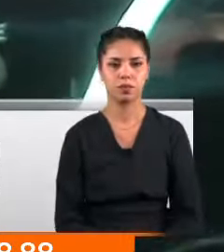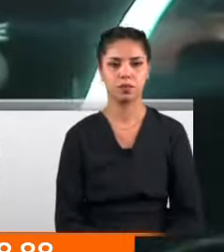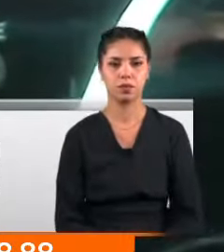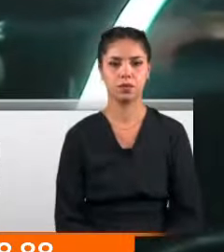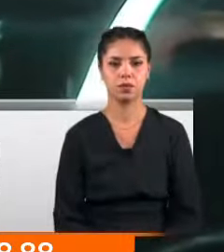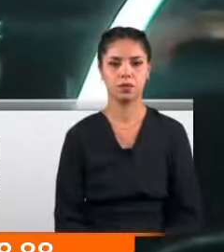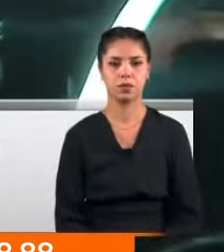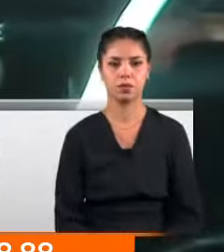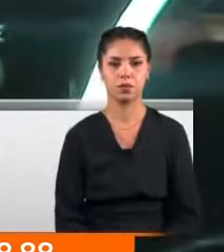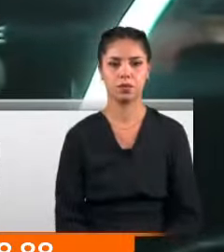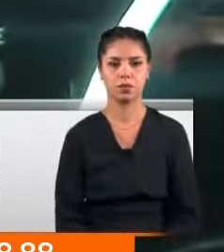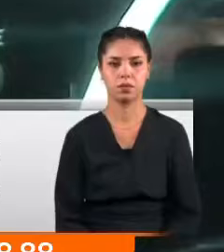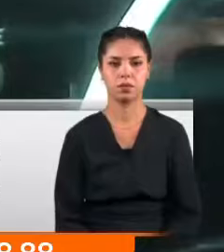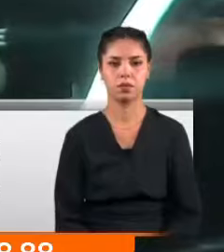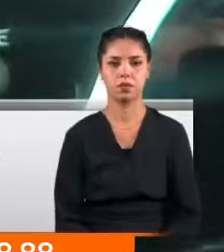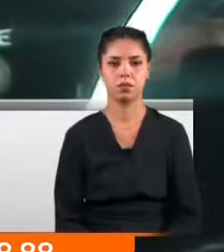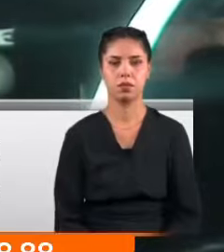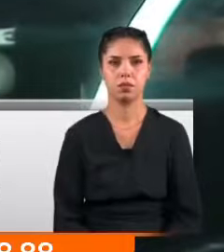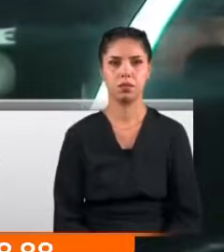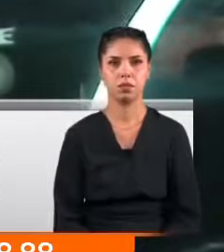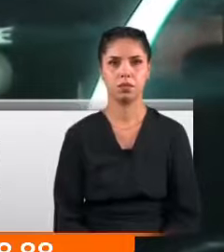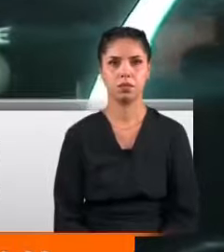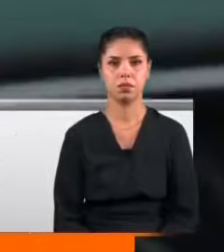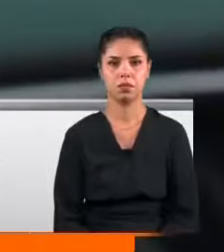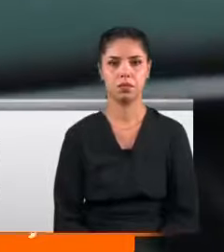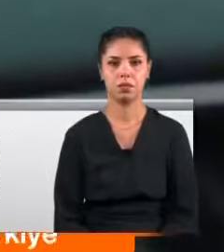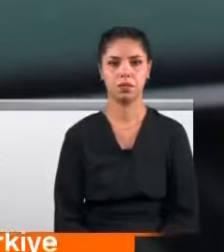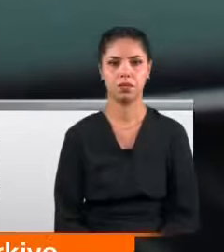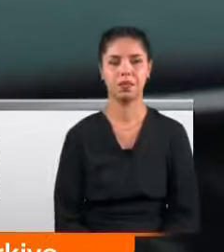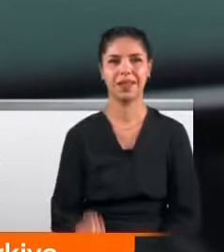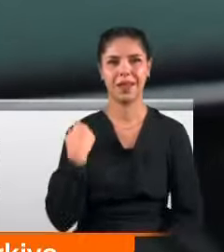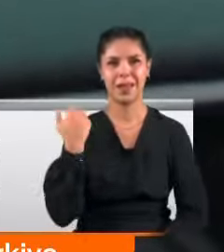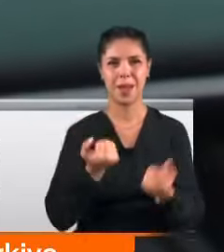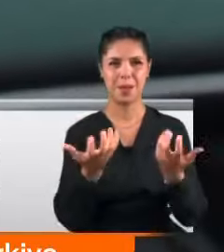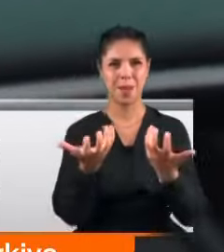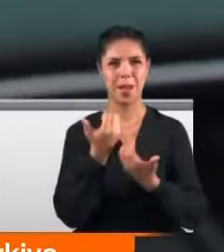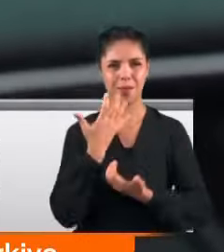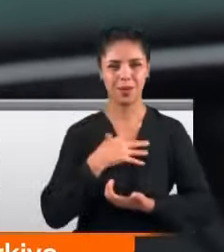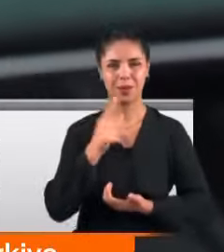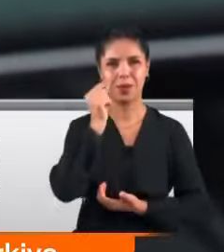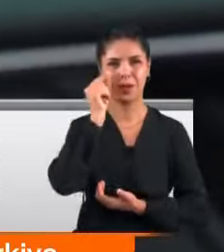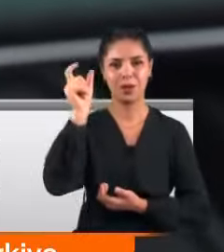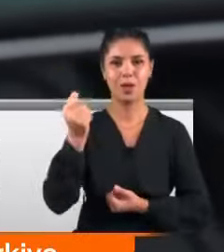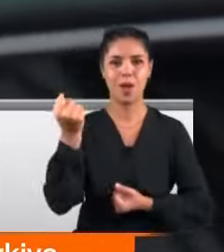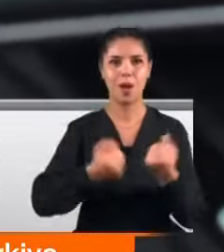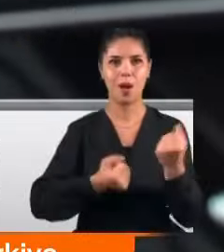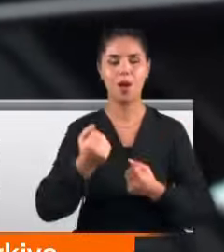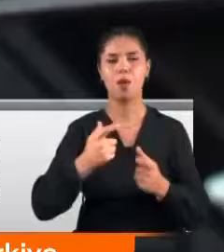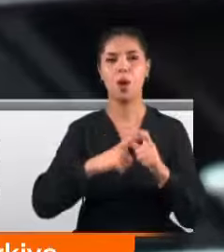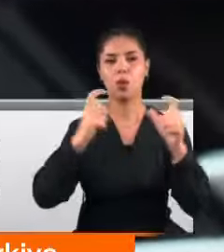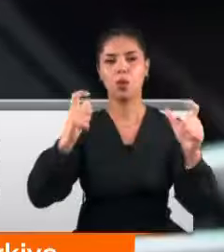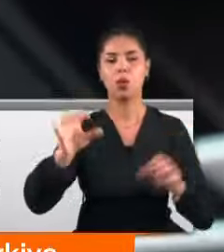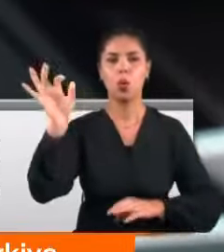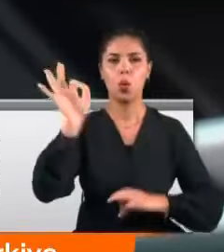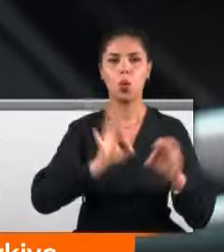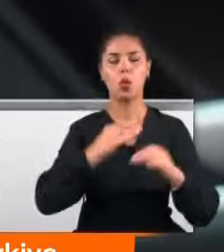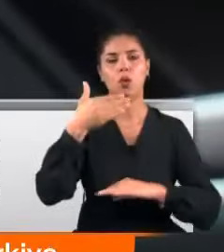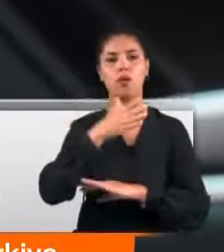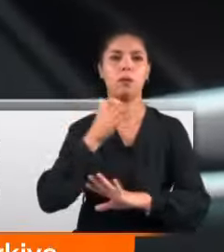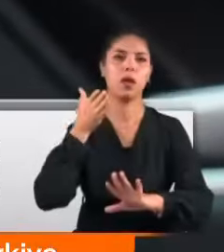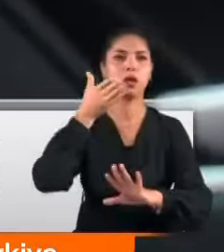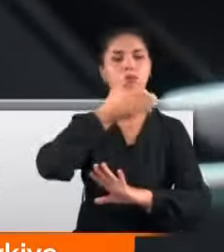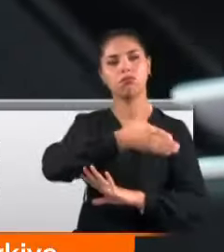boyasız dediğimiz araçta bile airbag patlak olabilir Yeni bir araç almak isteyen bir kişi aracını güngöreni bir ekspertiz firmasına